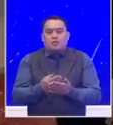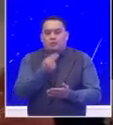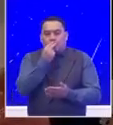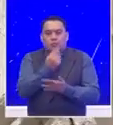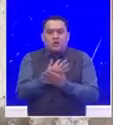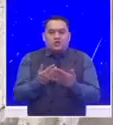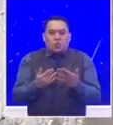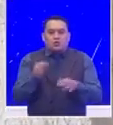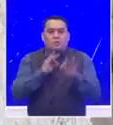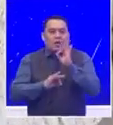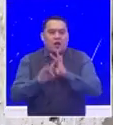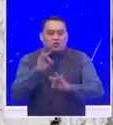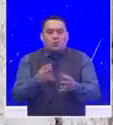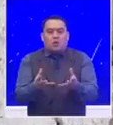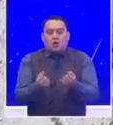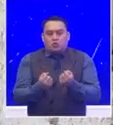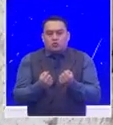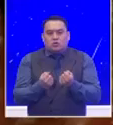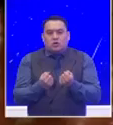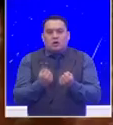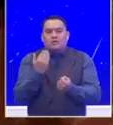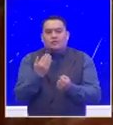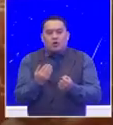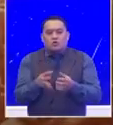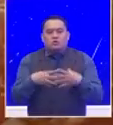и медицинских препаратов получили от Арбековы.